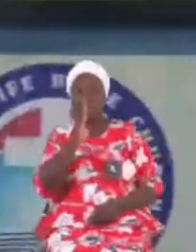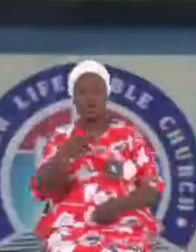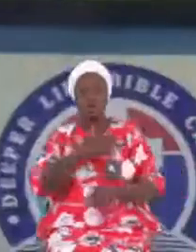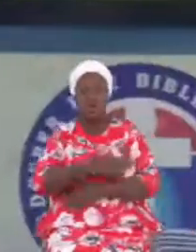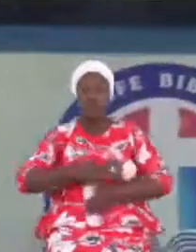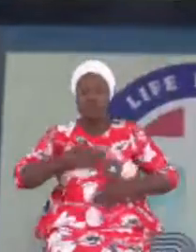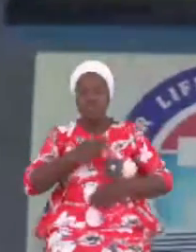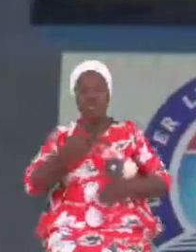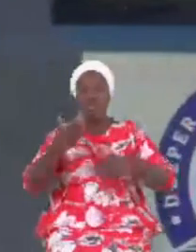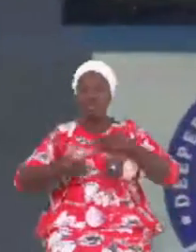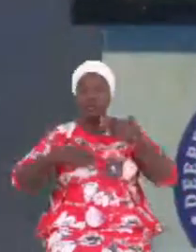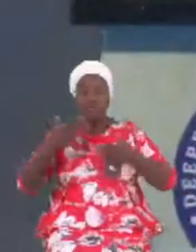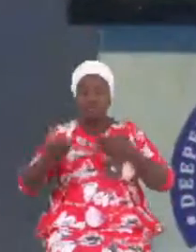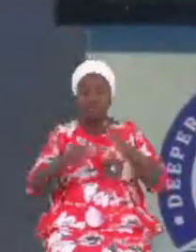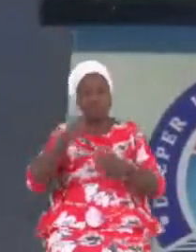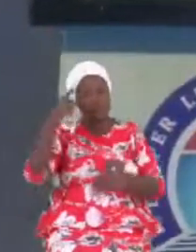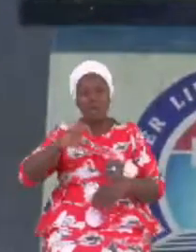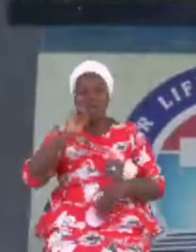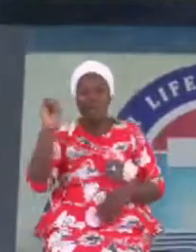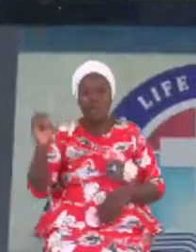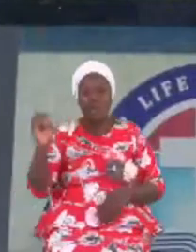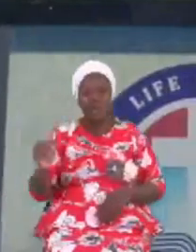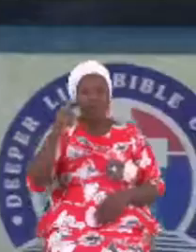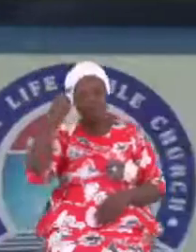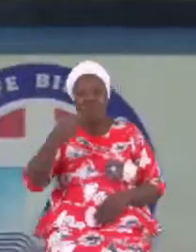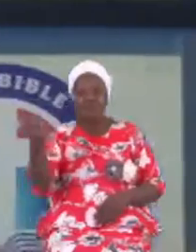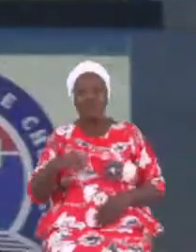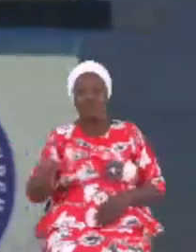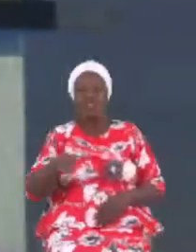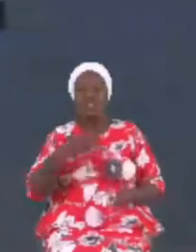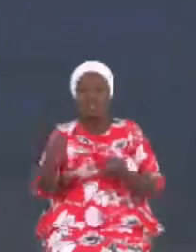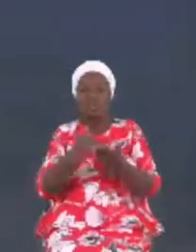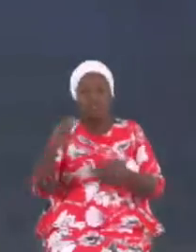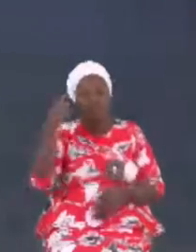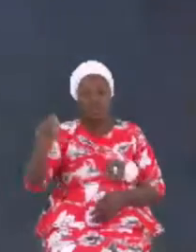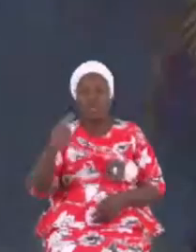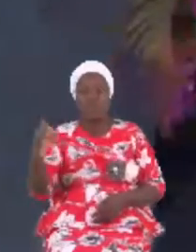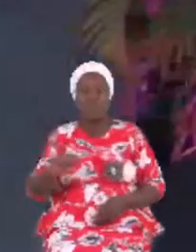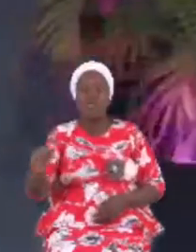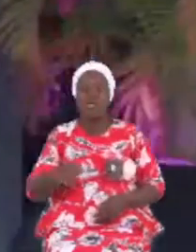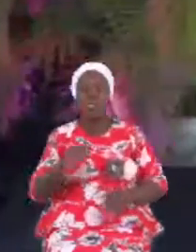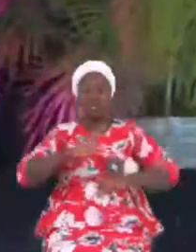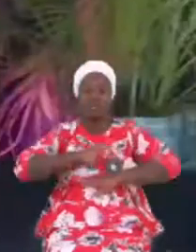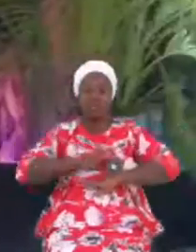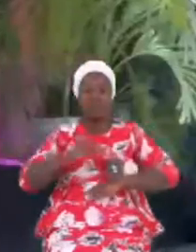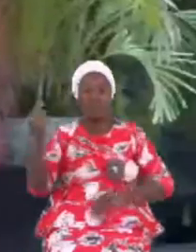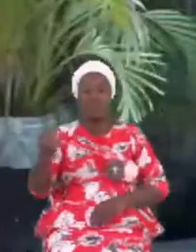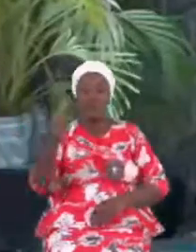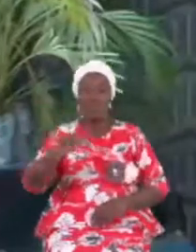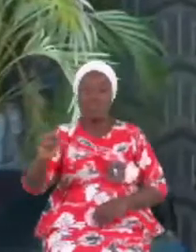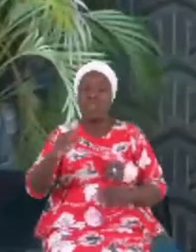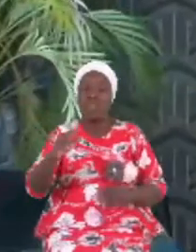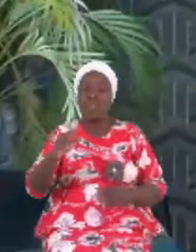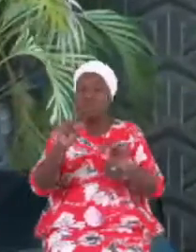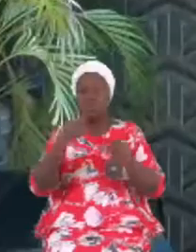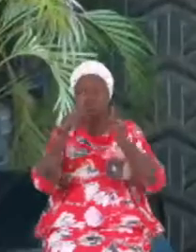pour toujours, le bonheur pour toujours, les chants pour toujours, la satisfaction pour toujours. Il n'y a pas de larmes